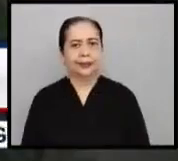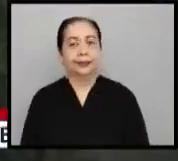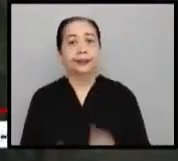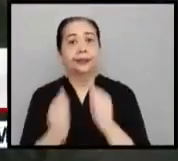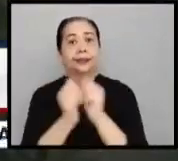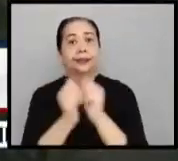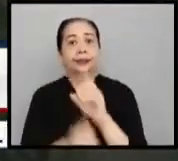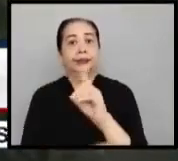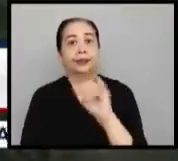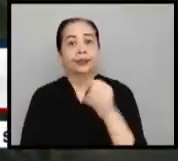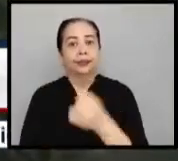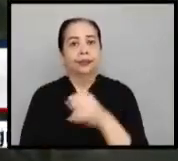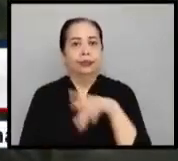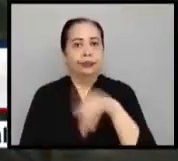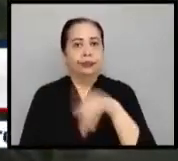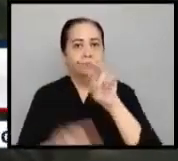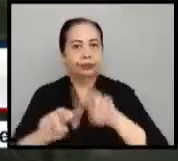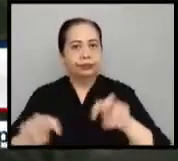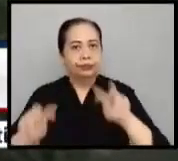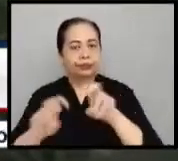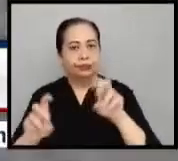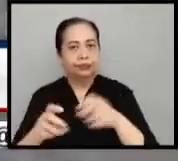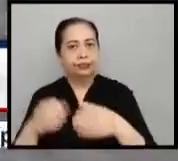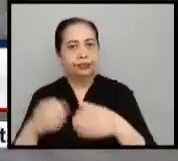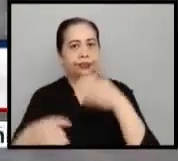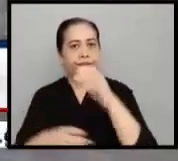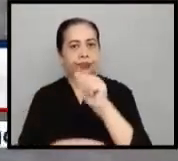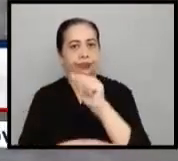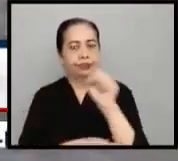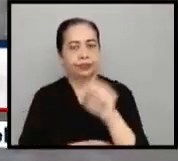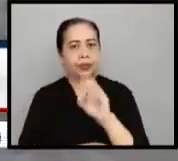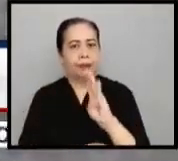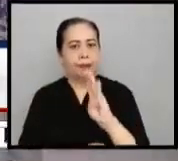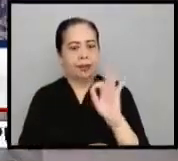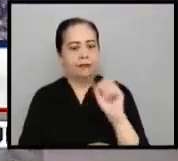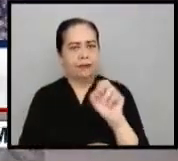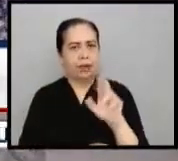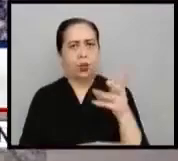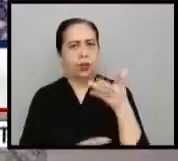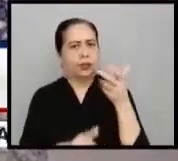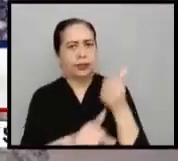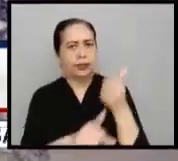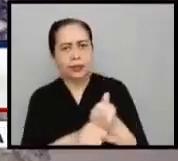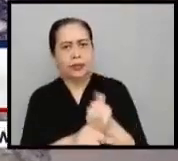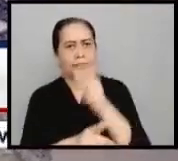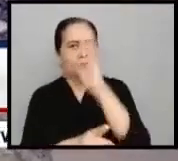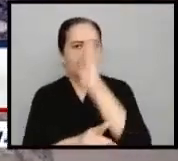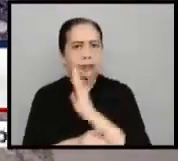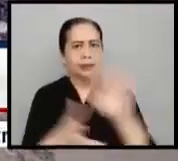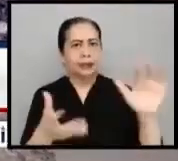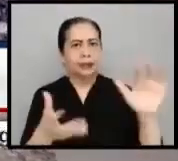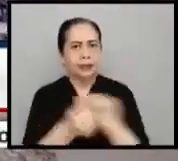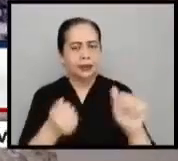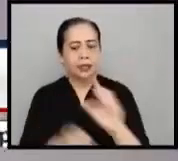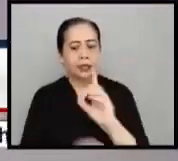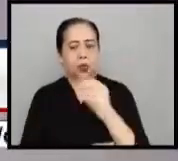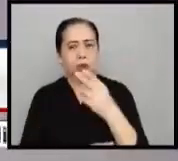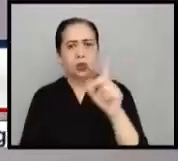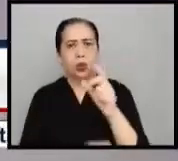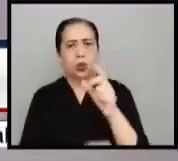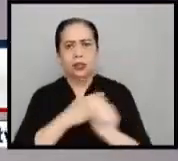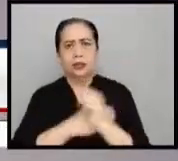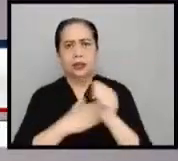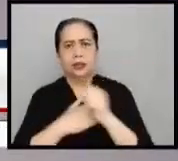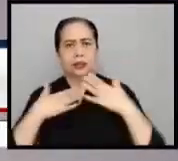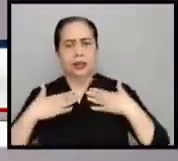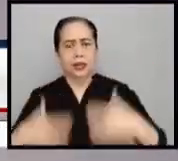sa fact-finding for case build-up ang BFAR para alamin ang environmental damage, DOH para malaman ang mga health risks at ang